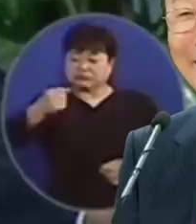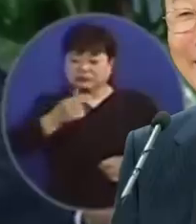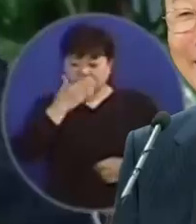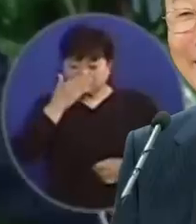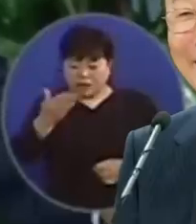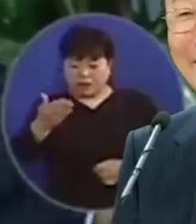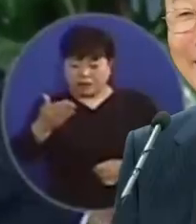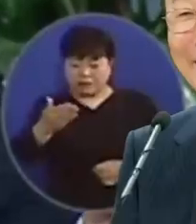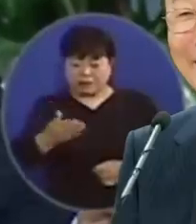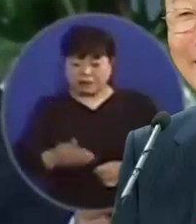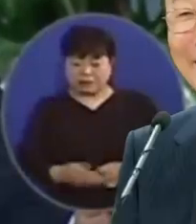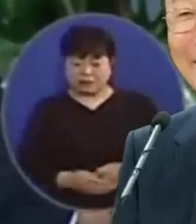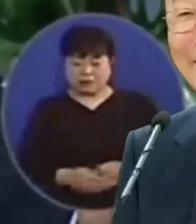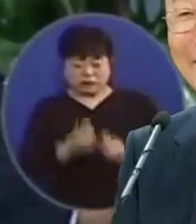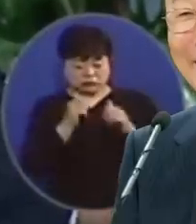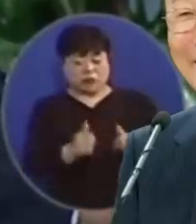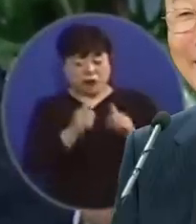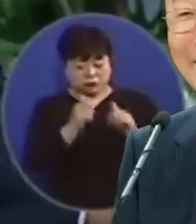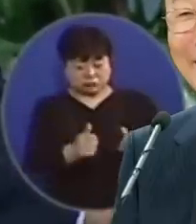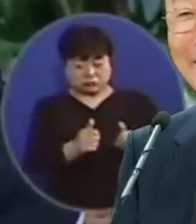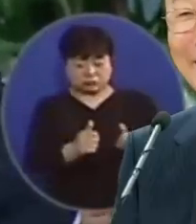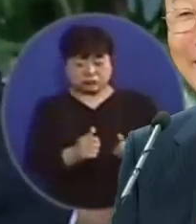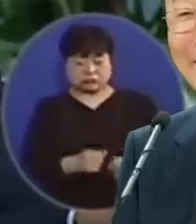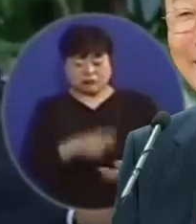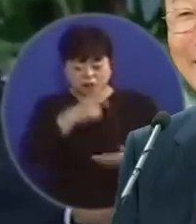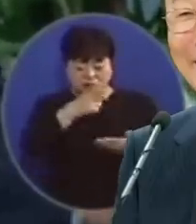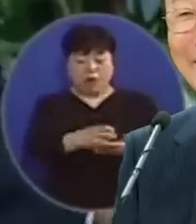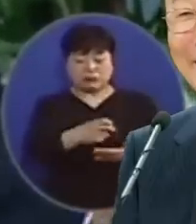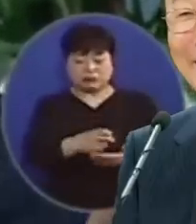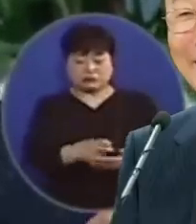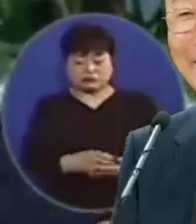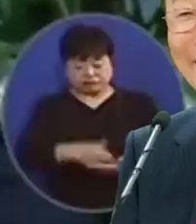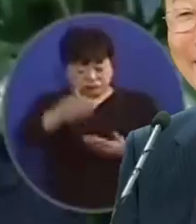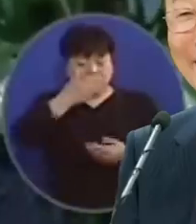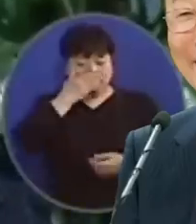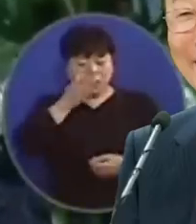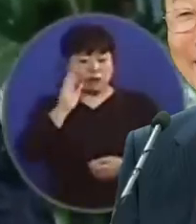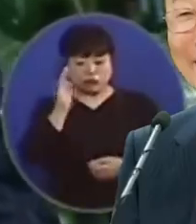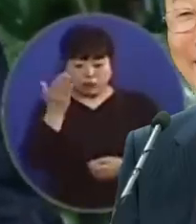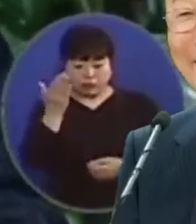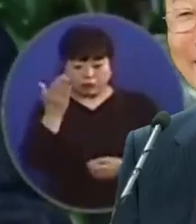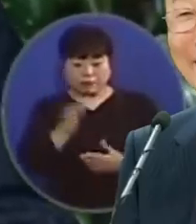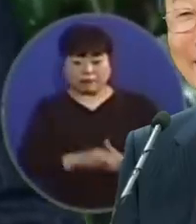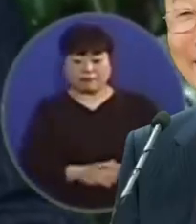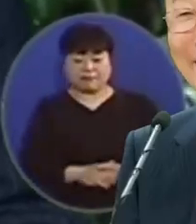그리고 소송을 걸고 법적으로 내 몰아칠 것입니다.